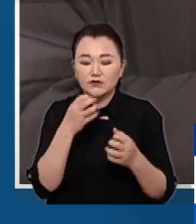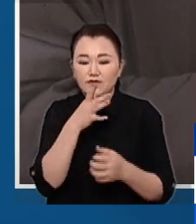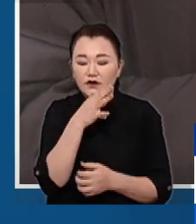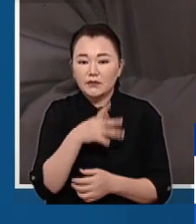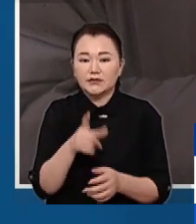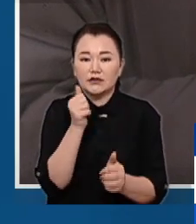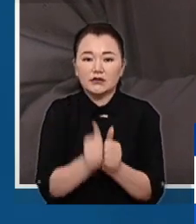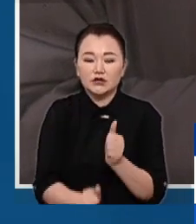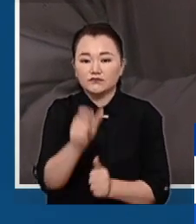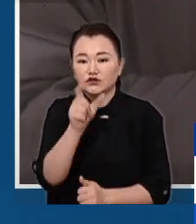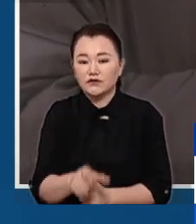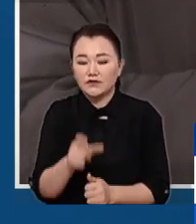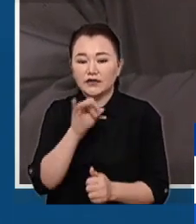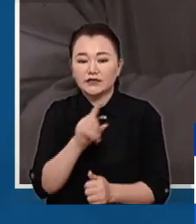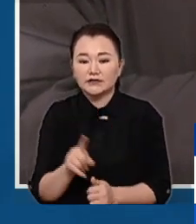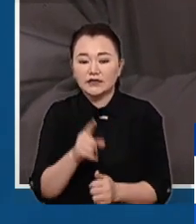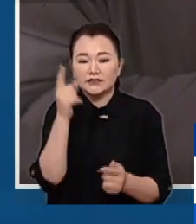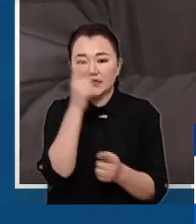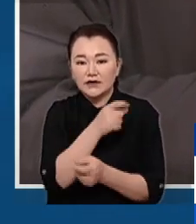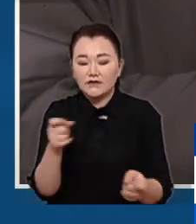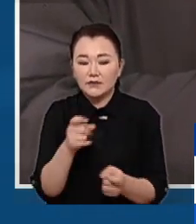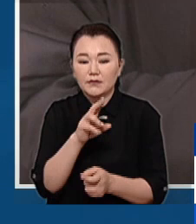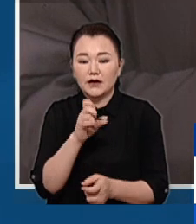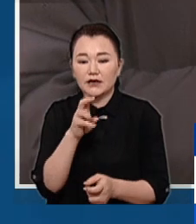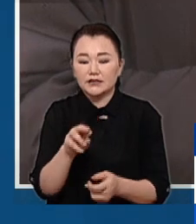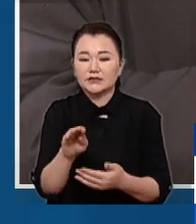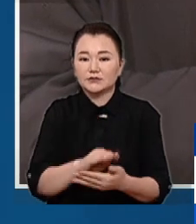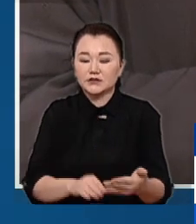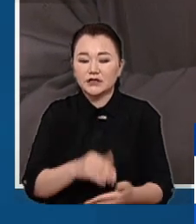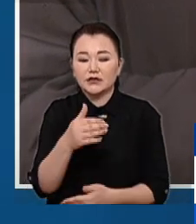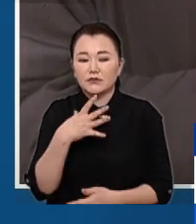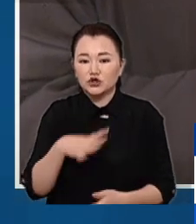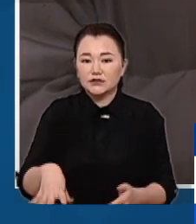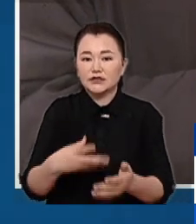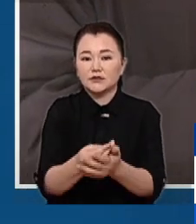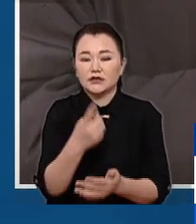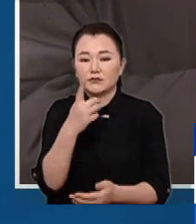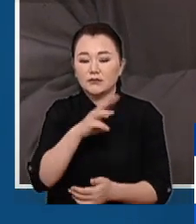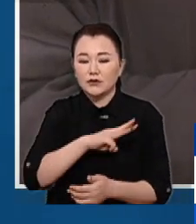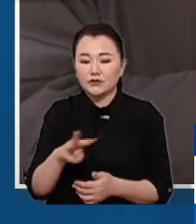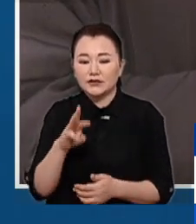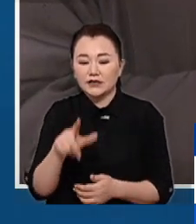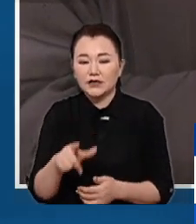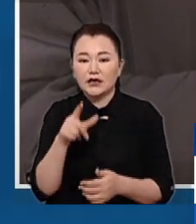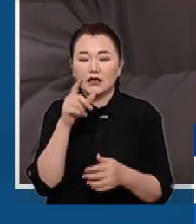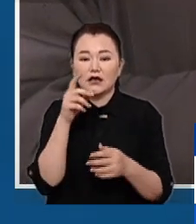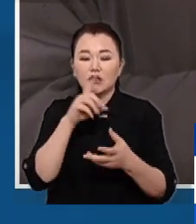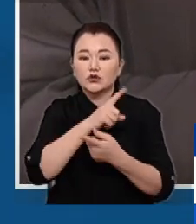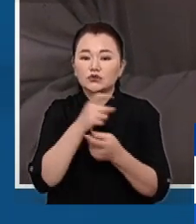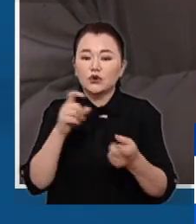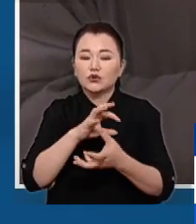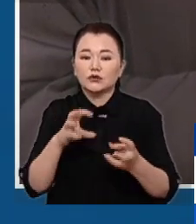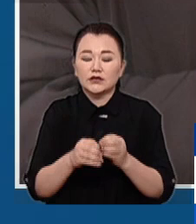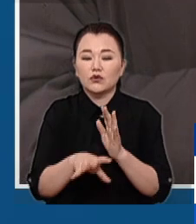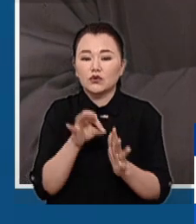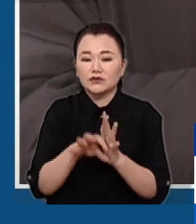За каждого кандидата из заявленного партийного списка им пришлось заплатить более 1 миллиона тенге. Огласив результаты